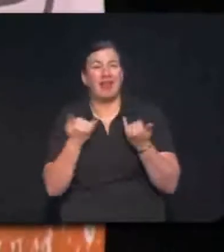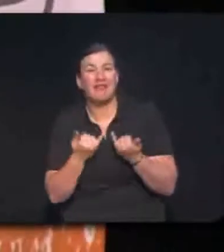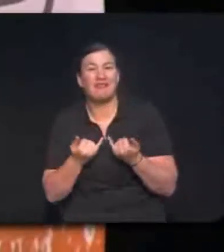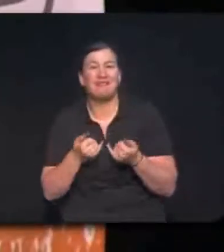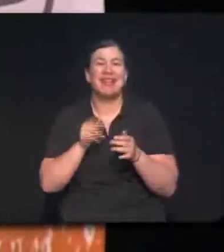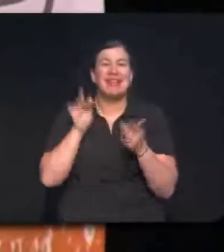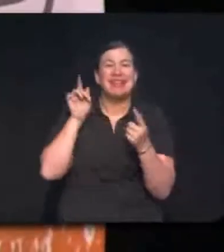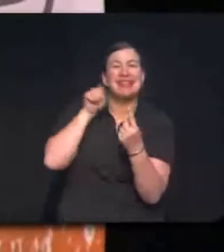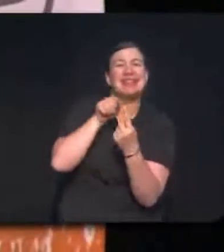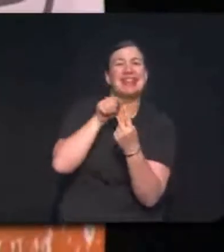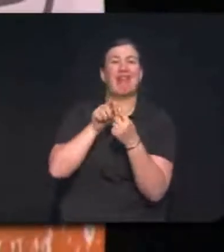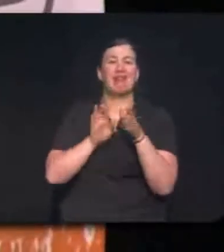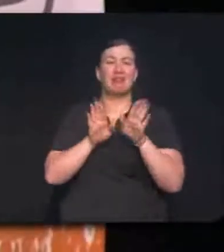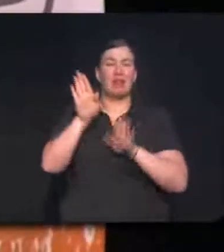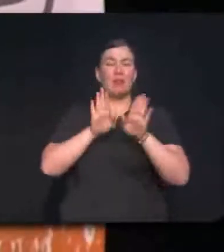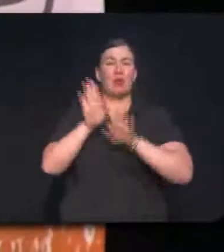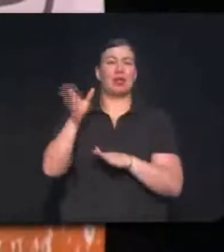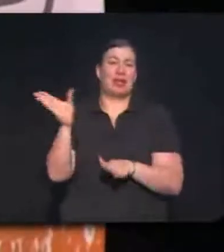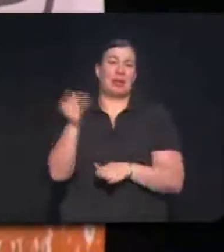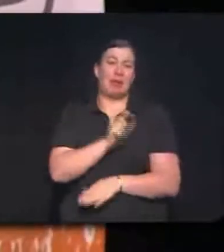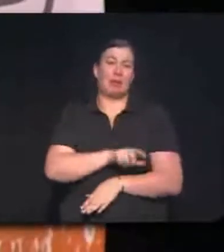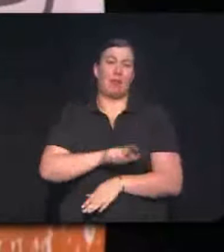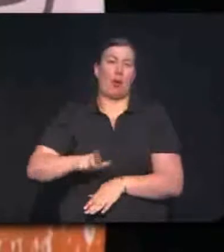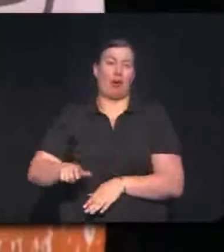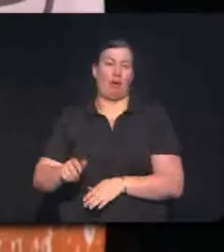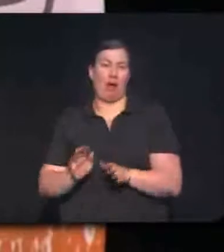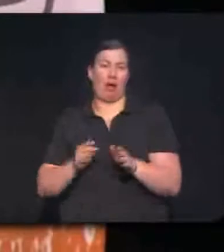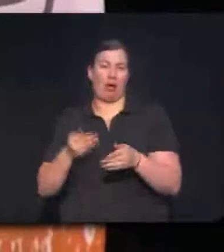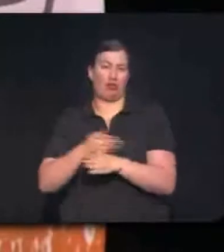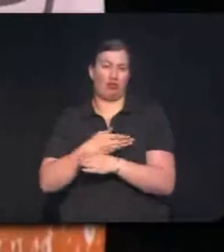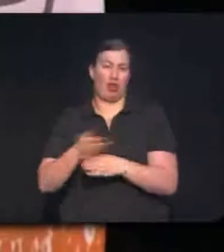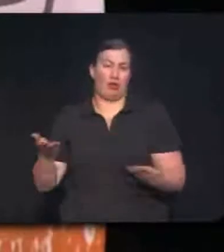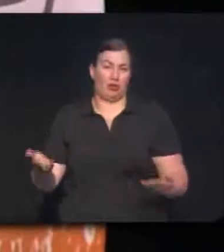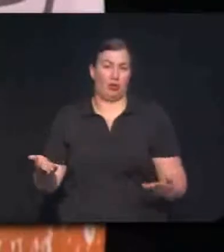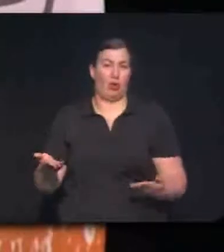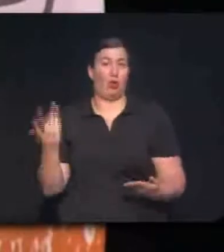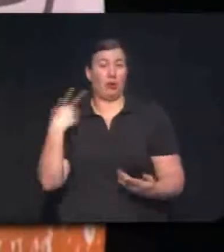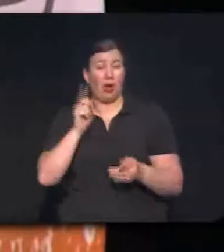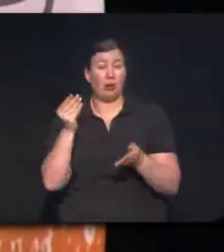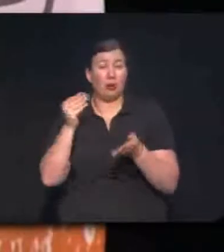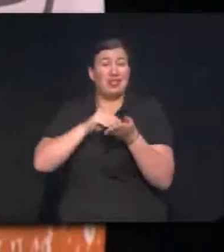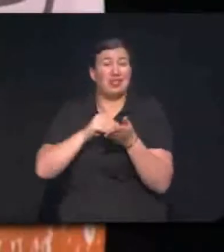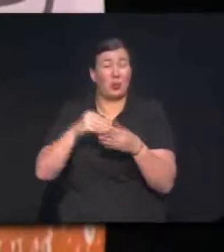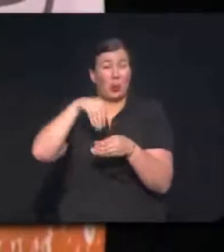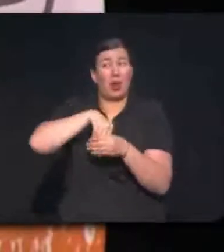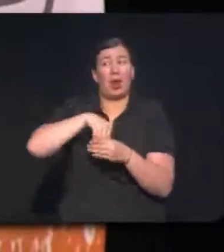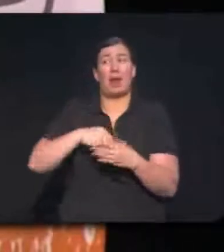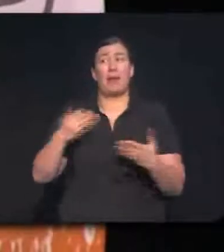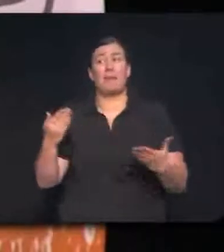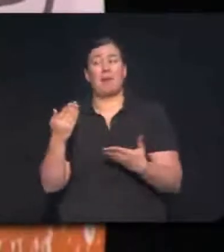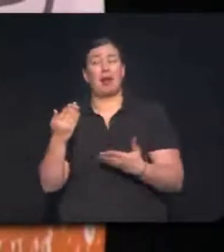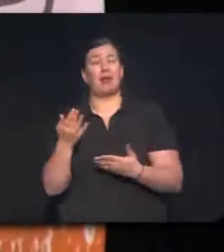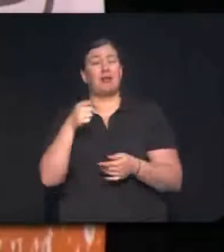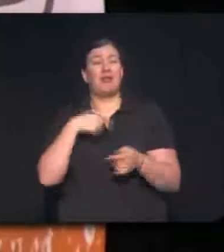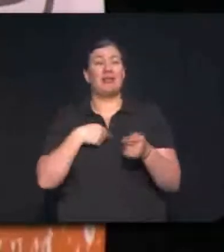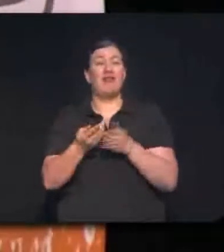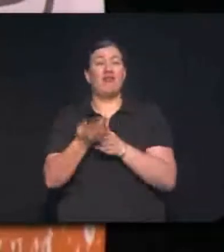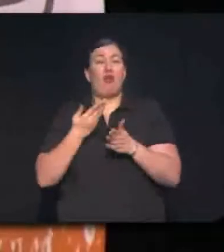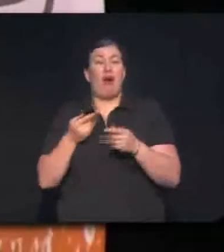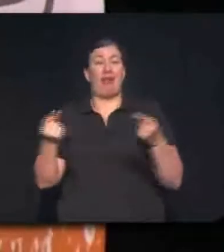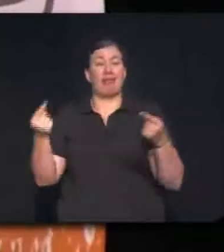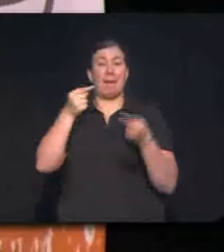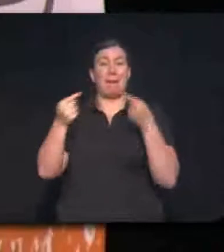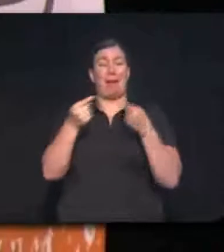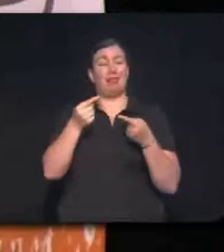direkten Demokratie über Bürger entscheiden wie das alles funktioniert und es ist auch festgelegt dass eine Debatte vor der Abstimmung